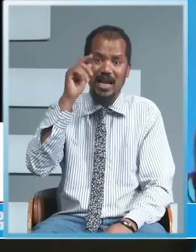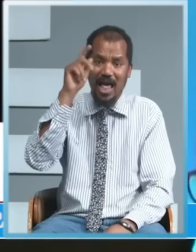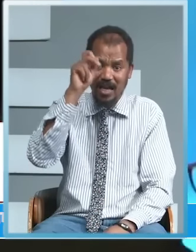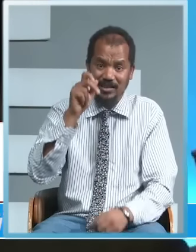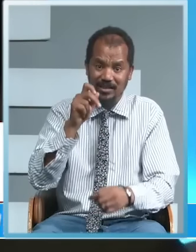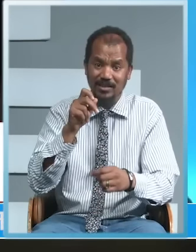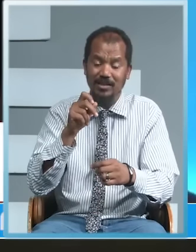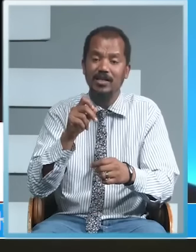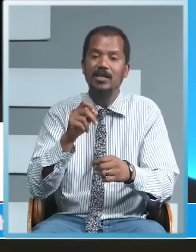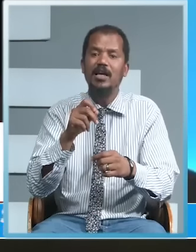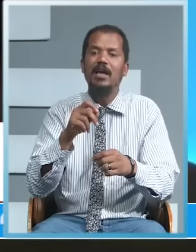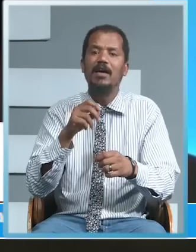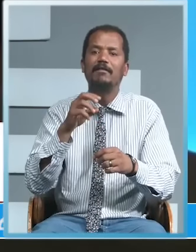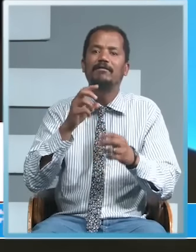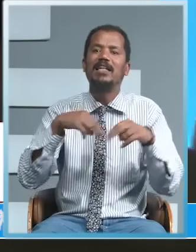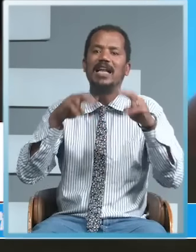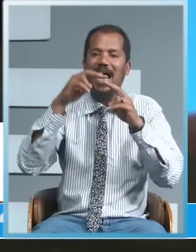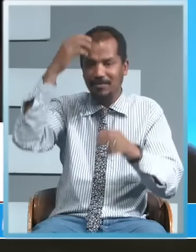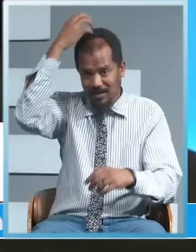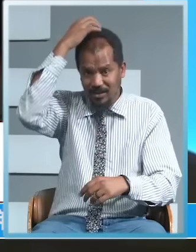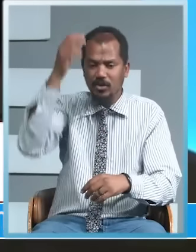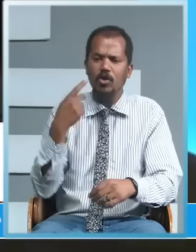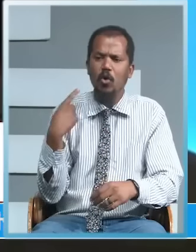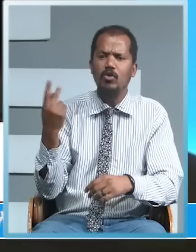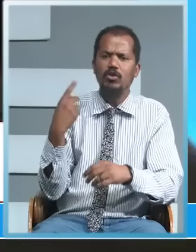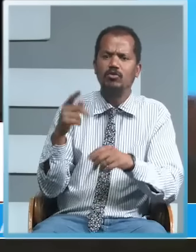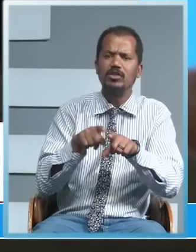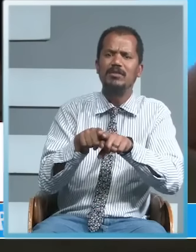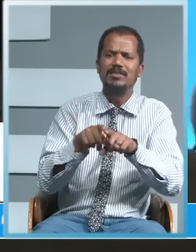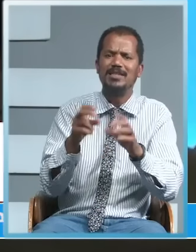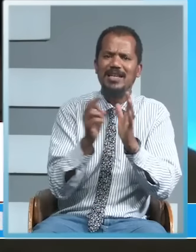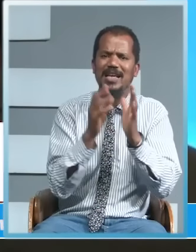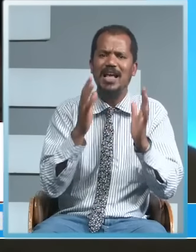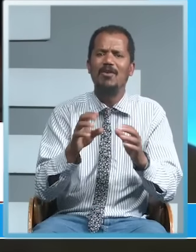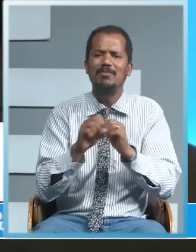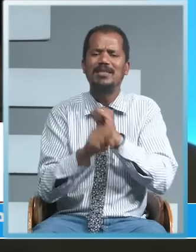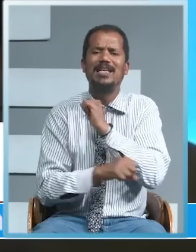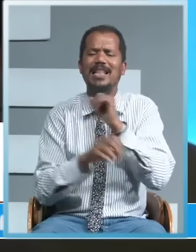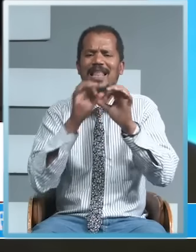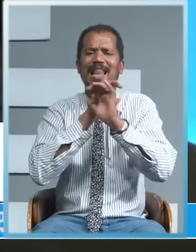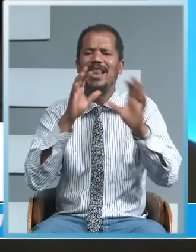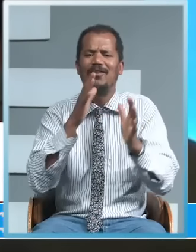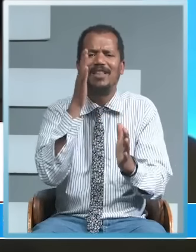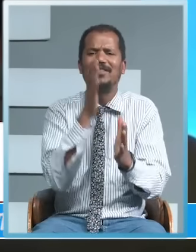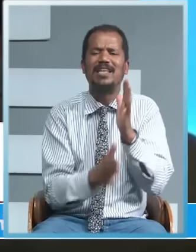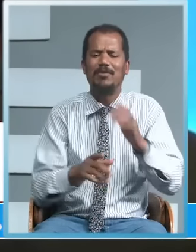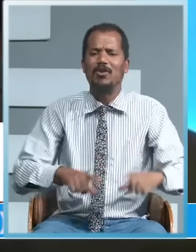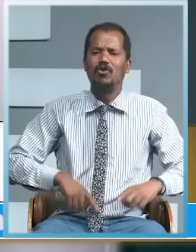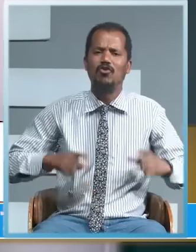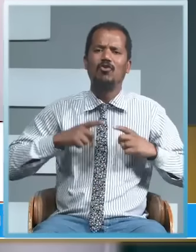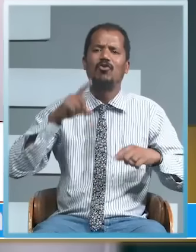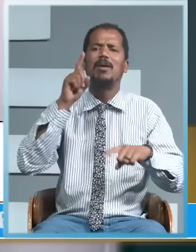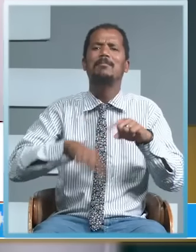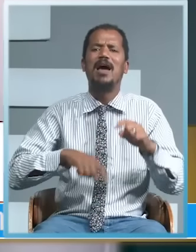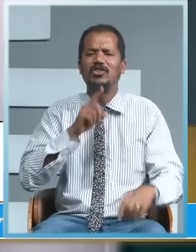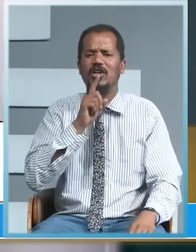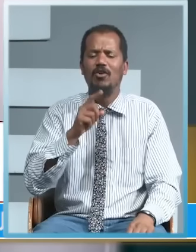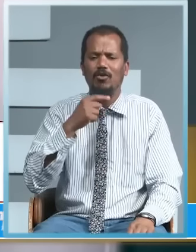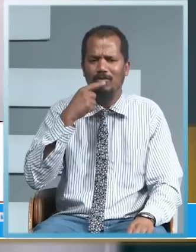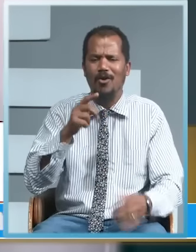ስምምነት ተከትሎ የሶማሊያ ፌዴራል መንግስት የሁለትዮሹን ስምምነት ህጋዊ መሰረት የሌለውና ተፈጻሚነት ሊኖረው የማይችል ነው